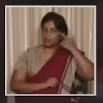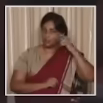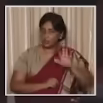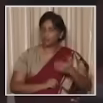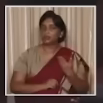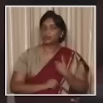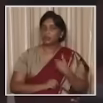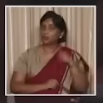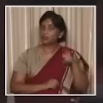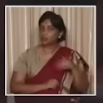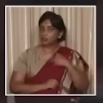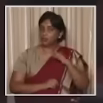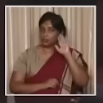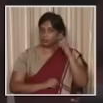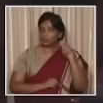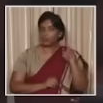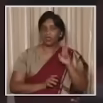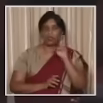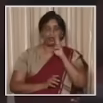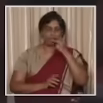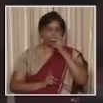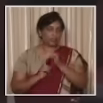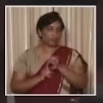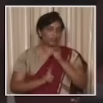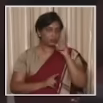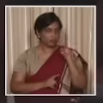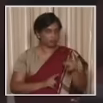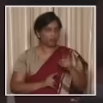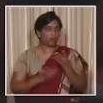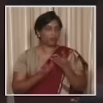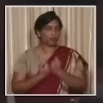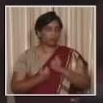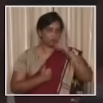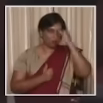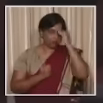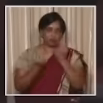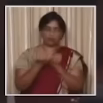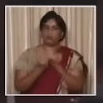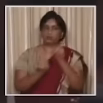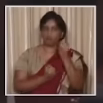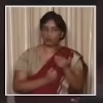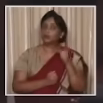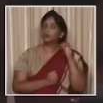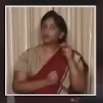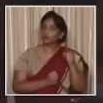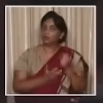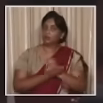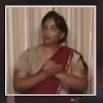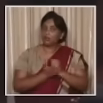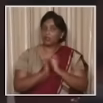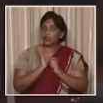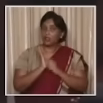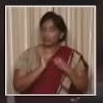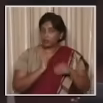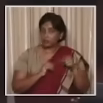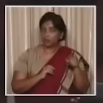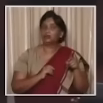වෙනවා. මෙතනදී විශේෂයෙන්ම රනිල් වික්‍රමසිංහ ජනාධිපතිතුමා ඒ අවශ්‍ය නායකත්වය ලබා දුන්නා. එතුමා සියලු